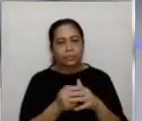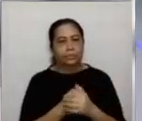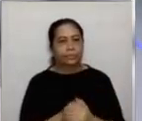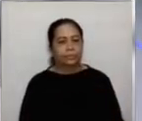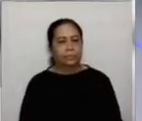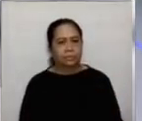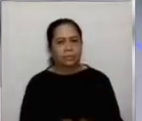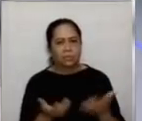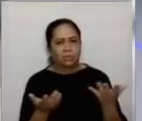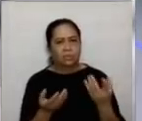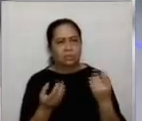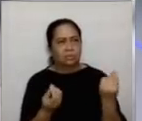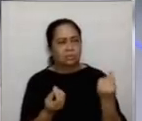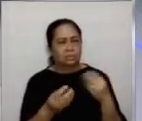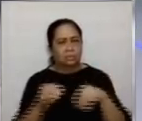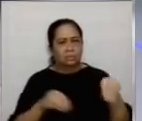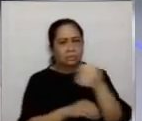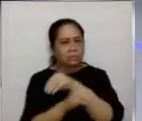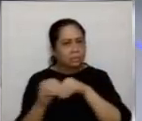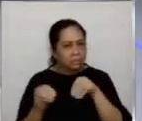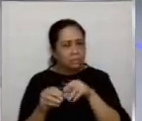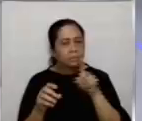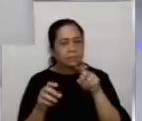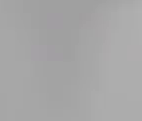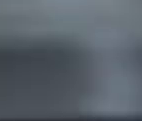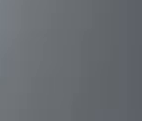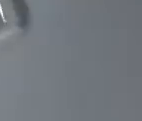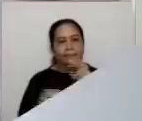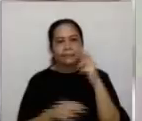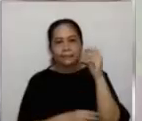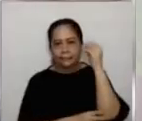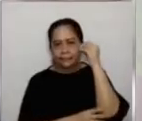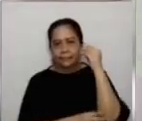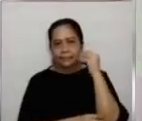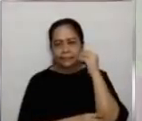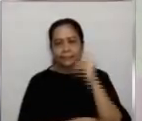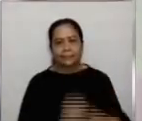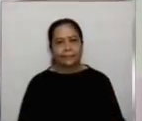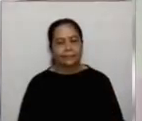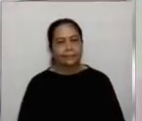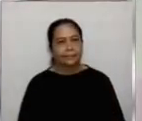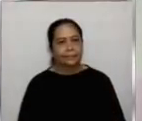yan pinagpalit? Yan ang tinutukan ni Oscar Oida.